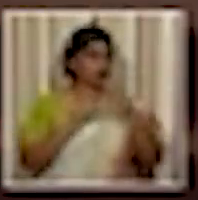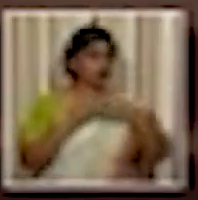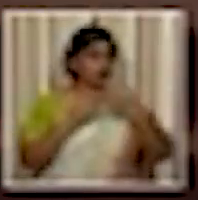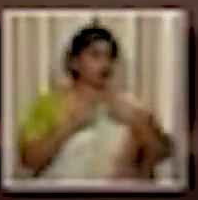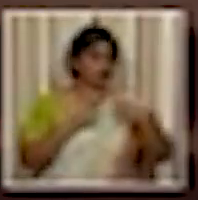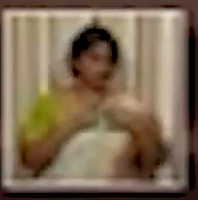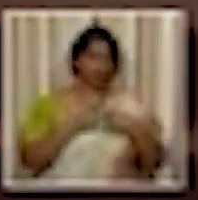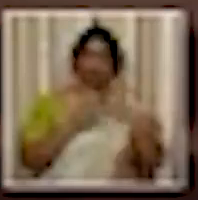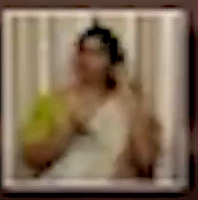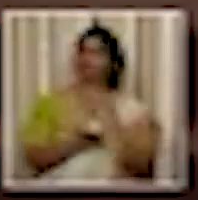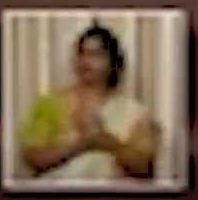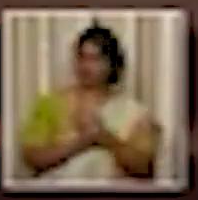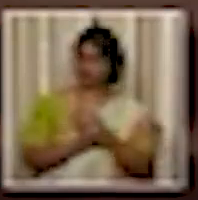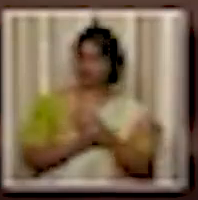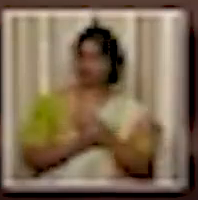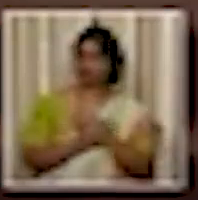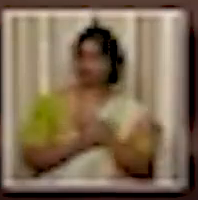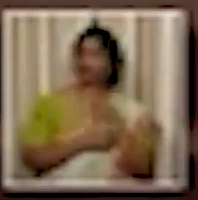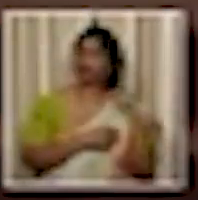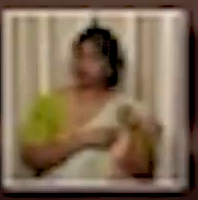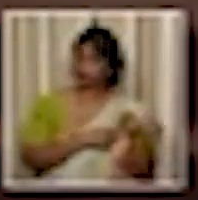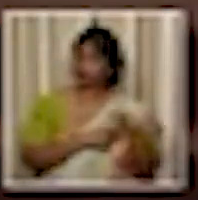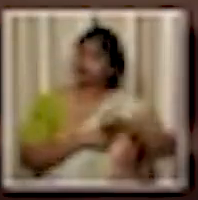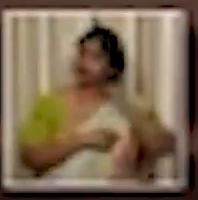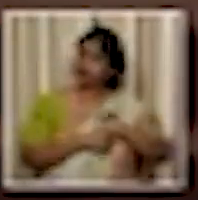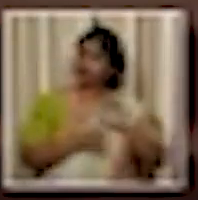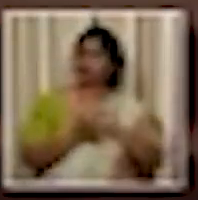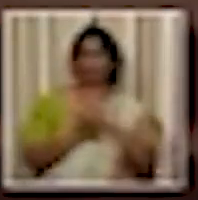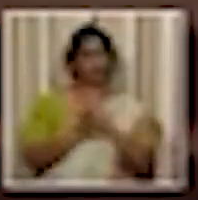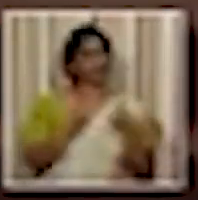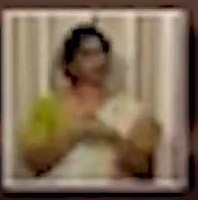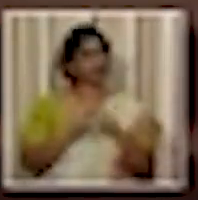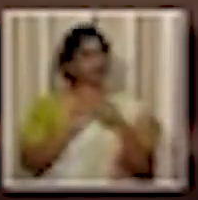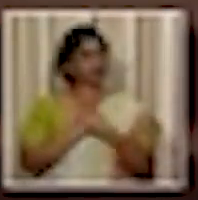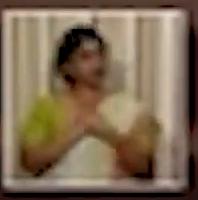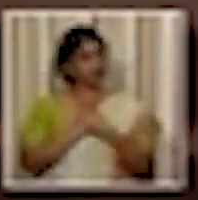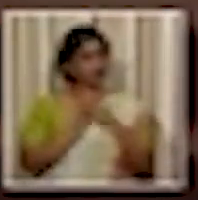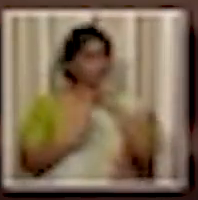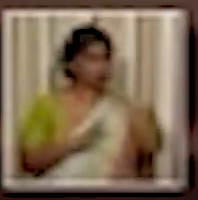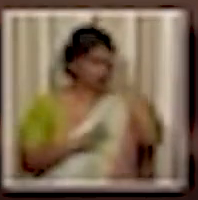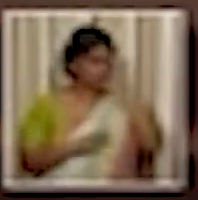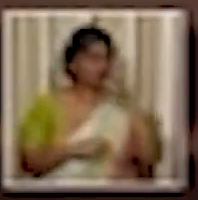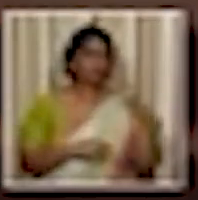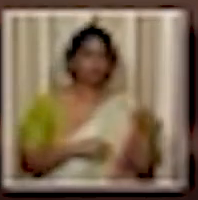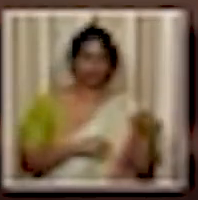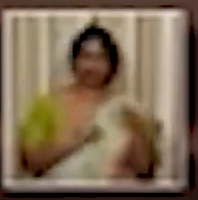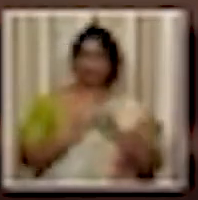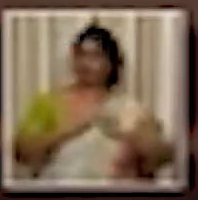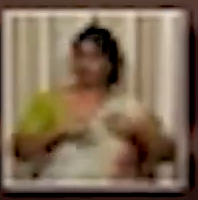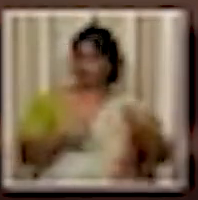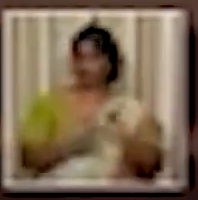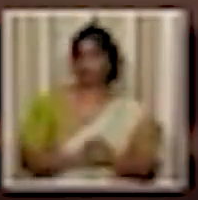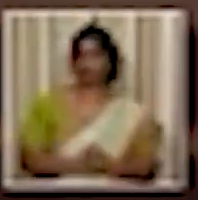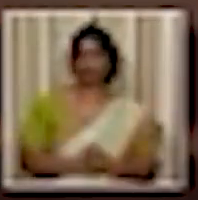වාරික ටික අත්විටවන්න කටයුතු කරලා තියෙනවා. ඒ එකකතාවයන් අනුව තමයි ගරු කථානායකතුමනි මෙහෙම කටයුතු කරලා